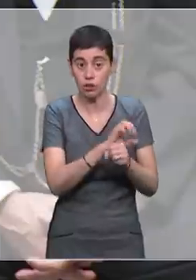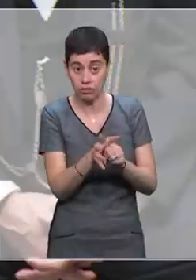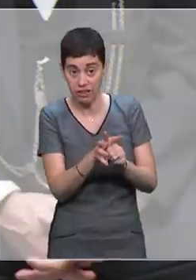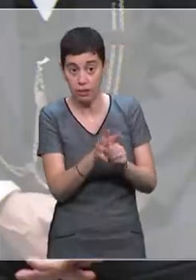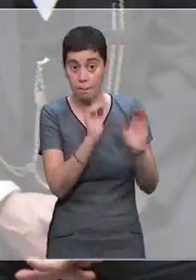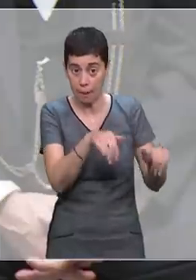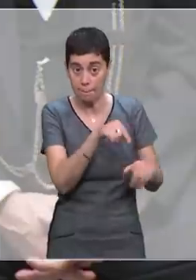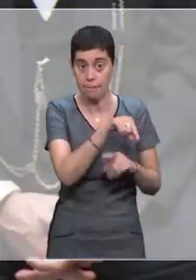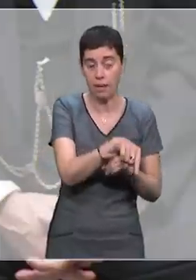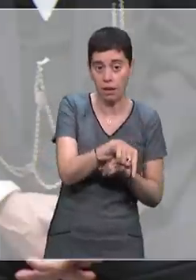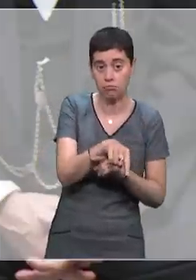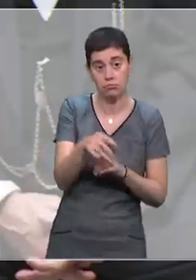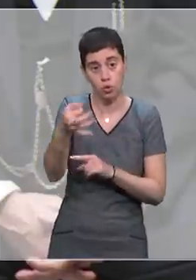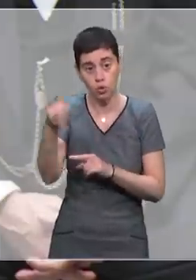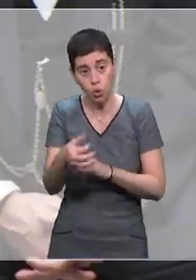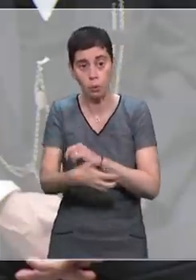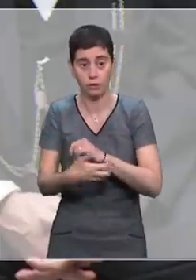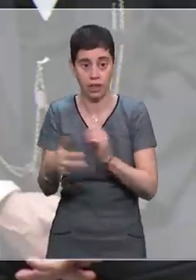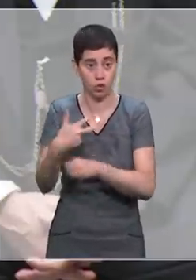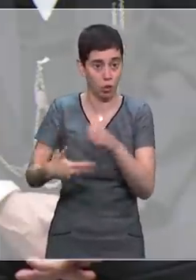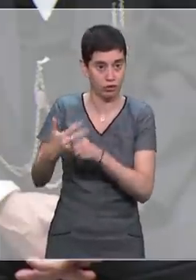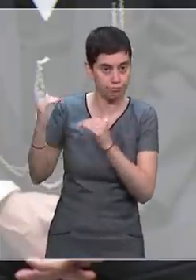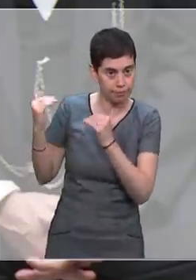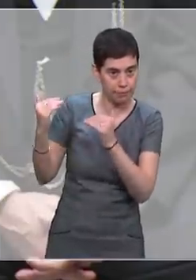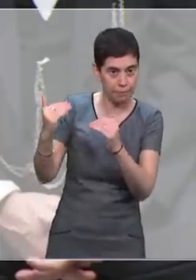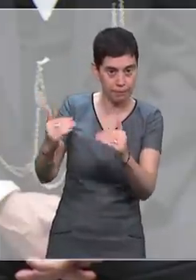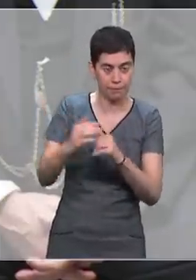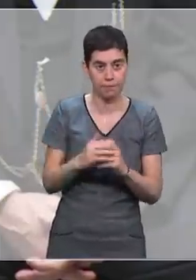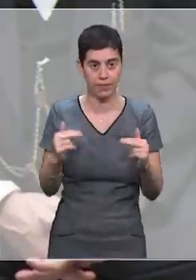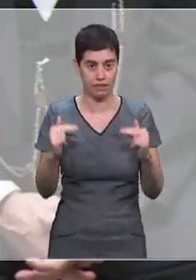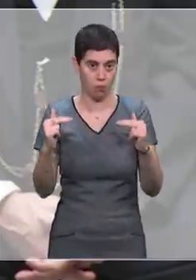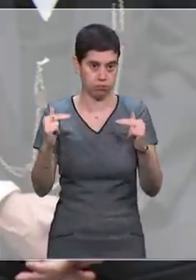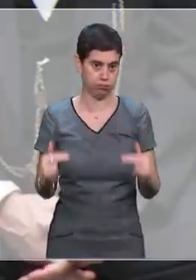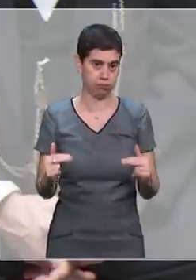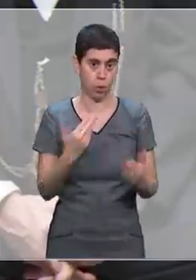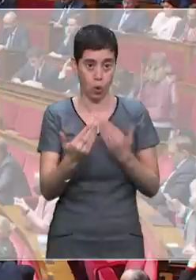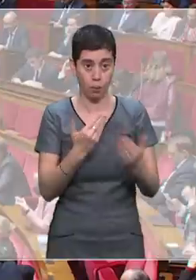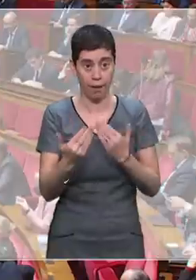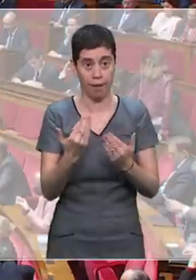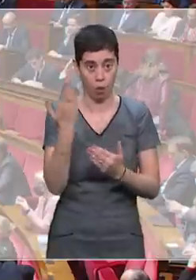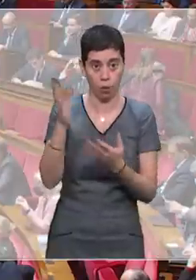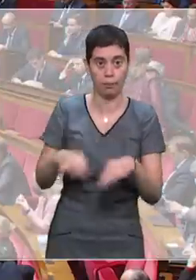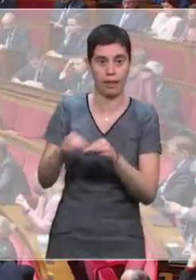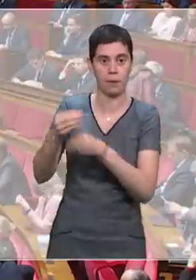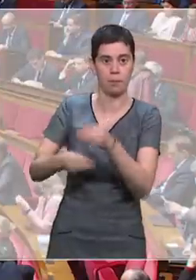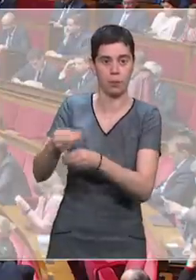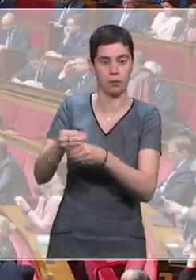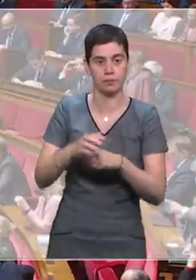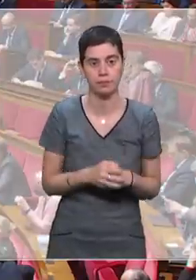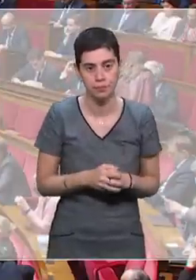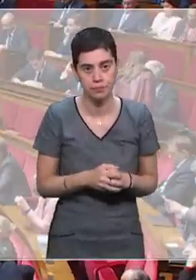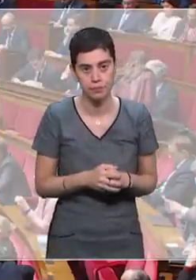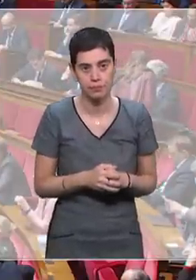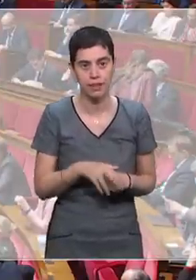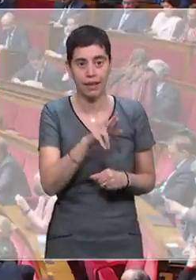pauvreté n'a pas augmenté au cours des trois dernières années et il reste à un niveau bas en comparaison internationale. Le nombre